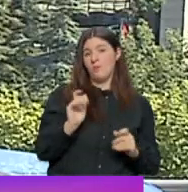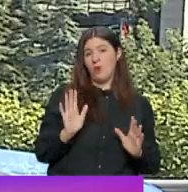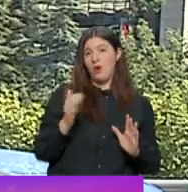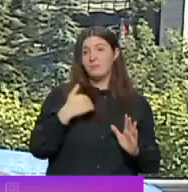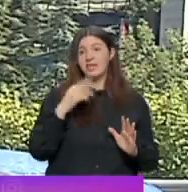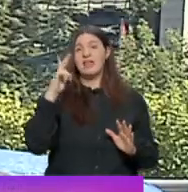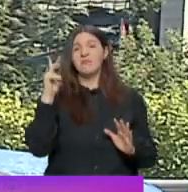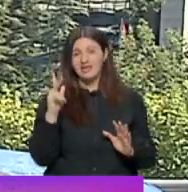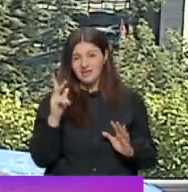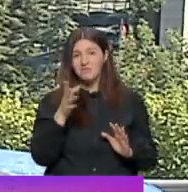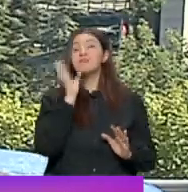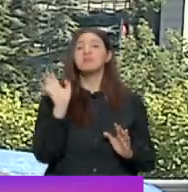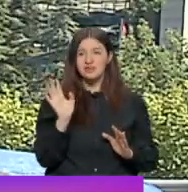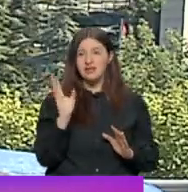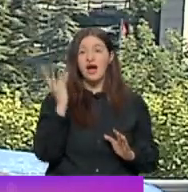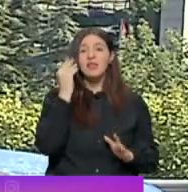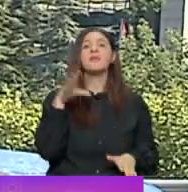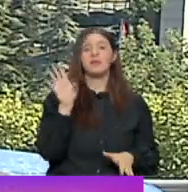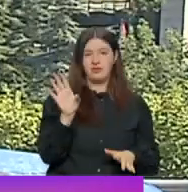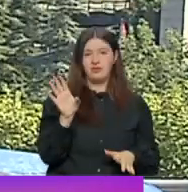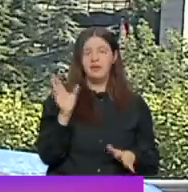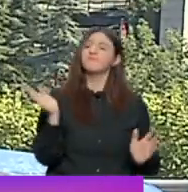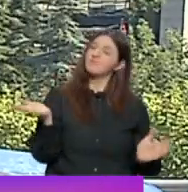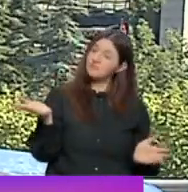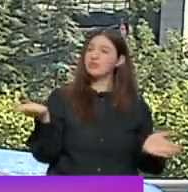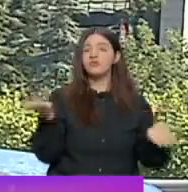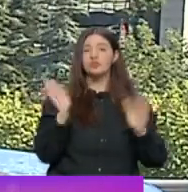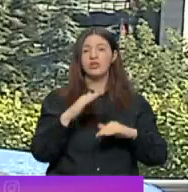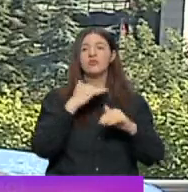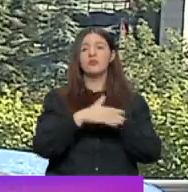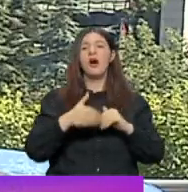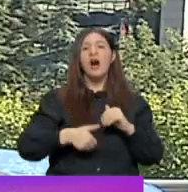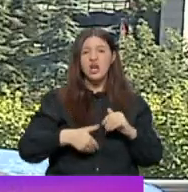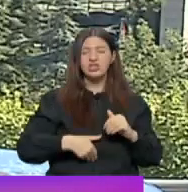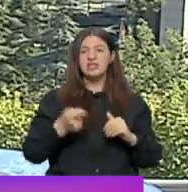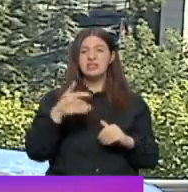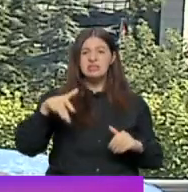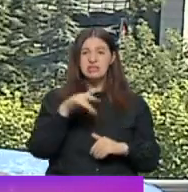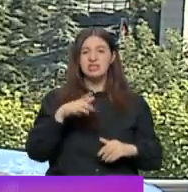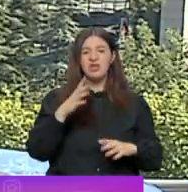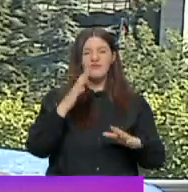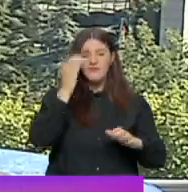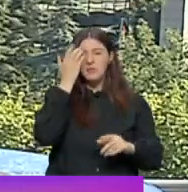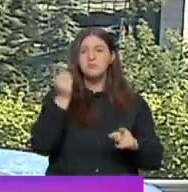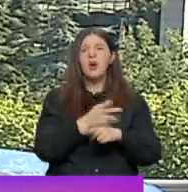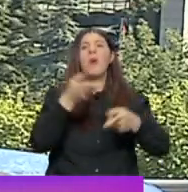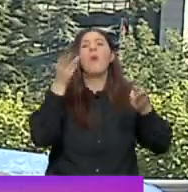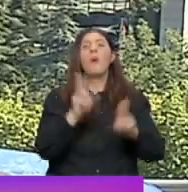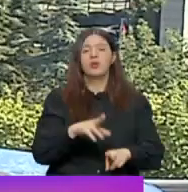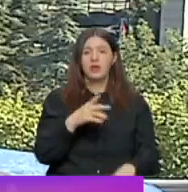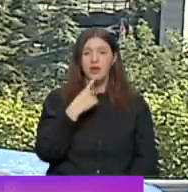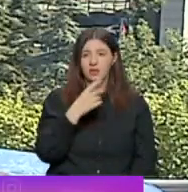Bizi tanımadan, bilmeden, anlamadan. Ve sonra millet açlıktan, işsizlikten, sefillikten ölüyor